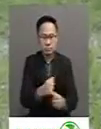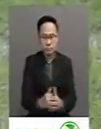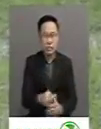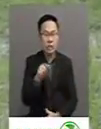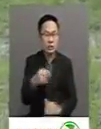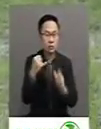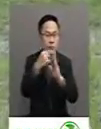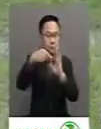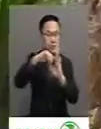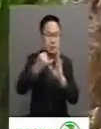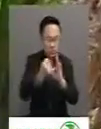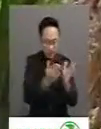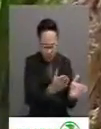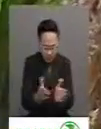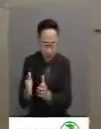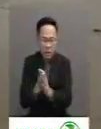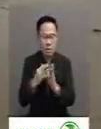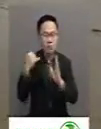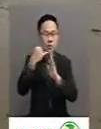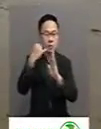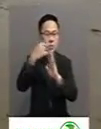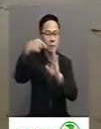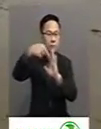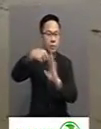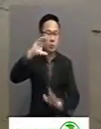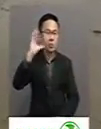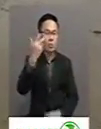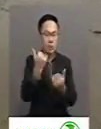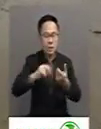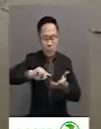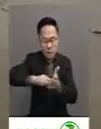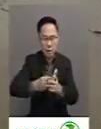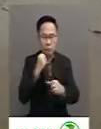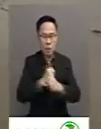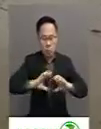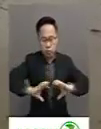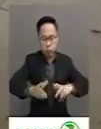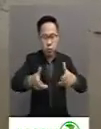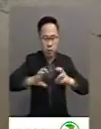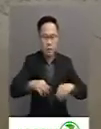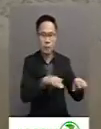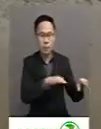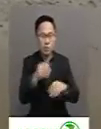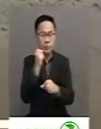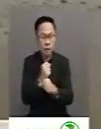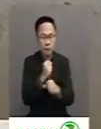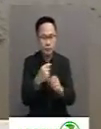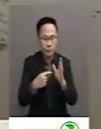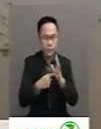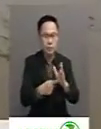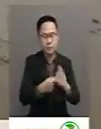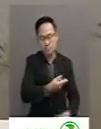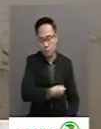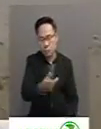ที่พิจิตรคุณผู้ชมคะส่วนชาวนาที่พิษณุโลกนะคะตอนนี้เขาเริ่มไถนานำเครื่องจักรกลมาเตรียมไว้แล้วค่ะเตรียมพื้นที่หว่านข้าว